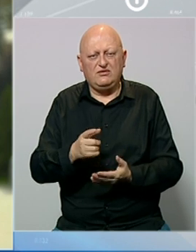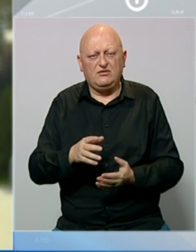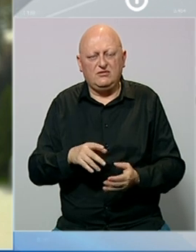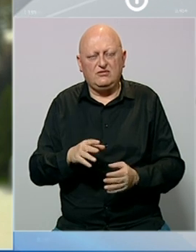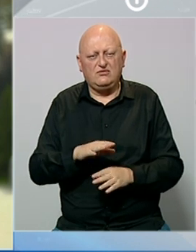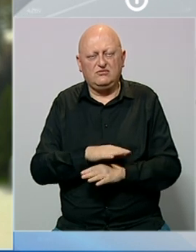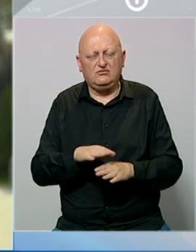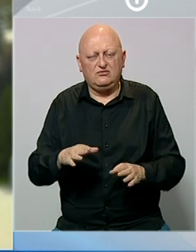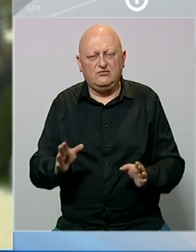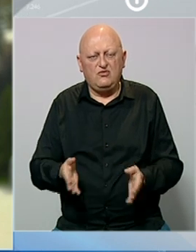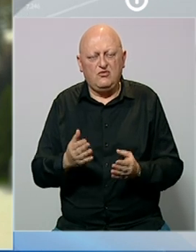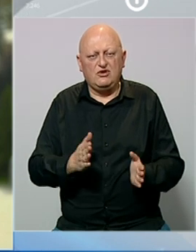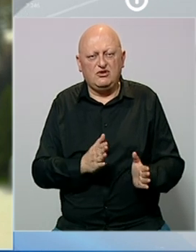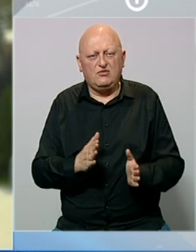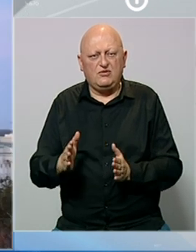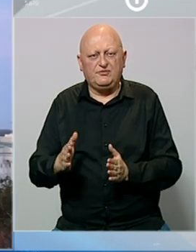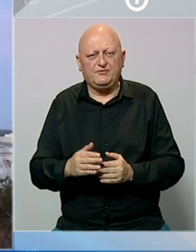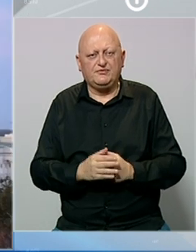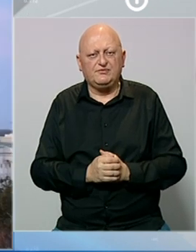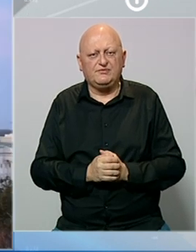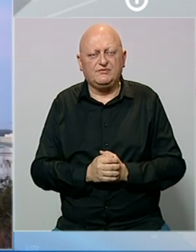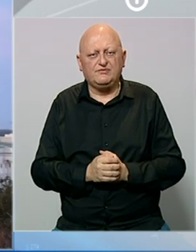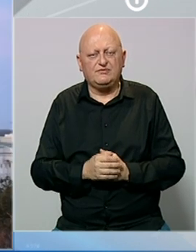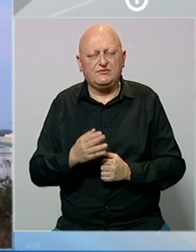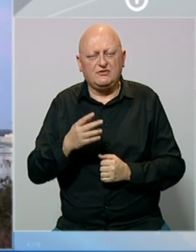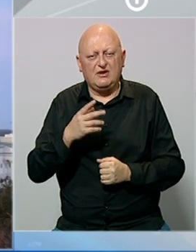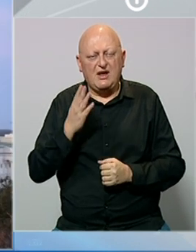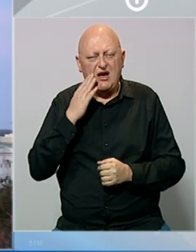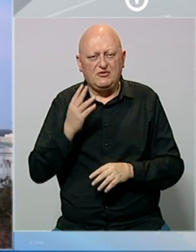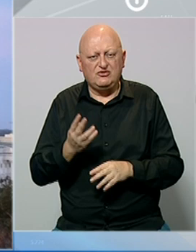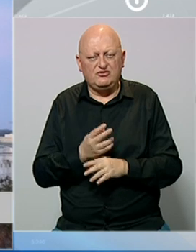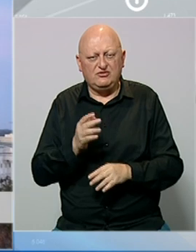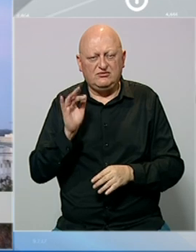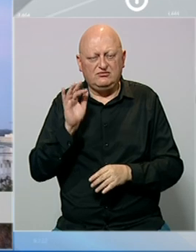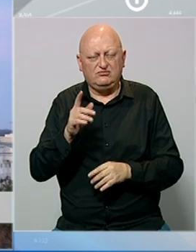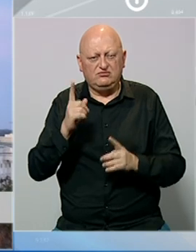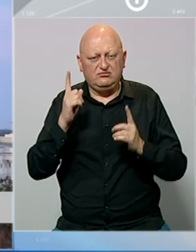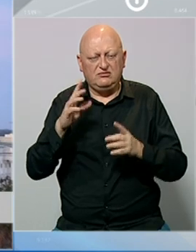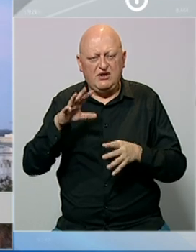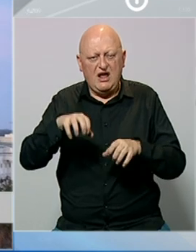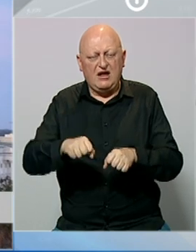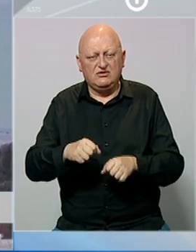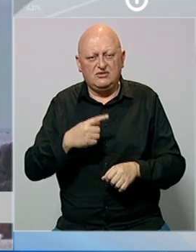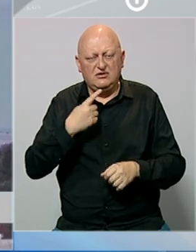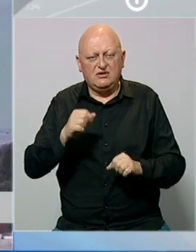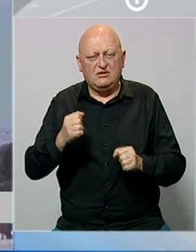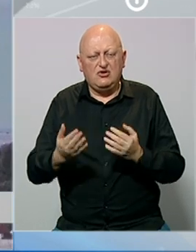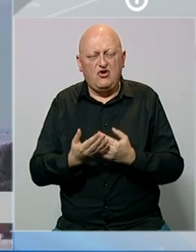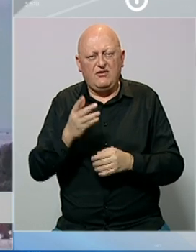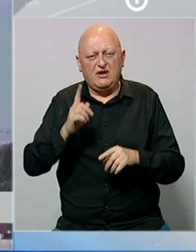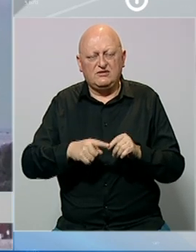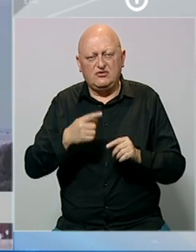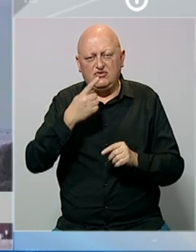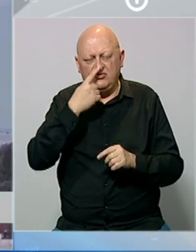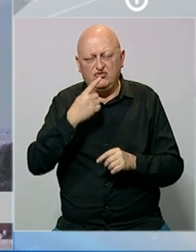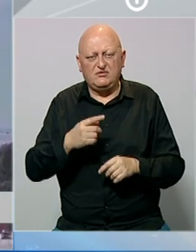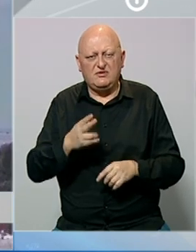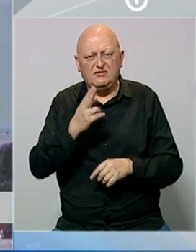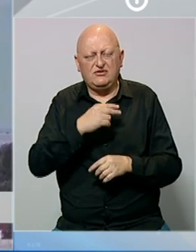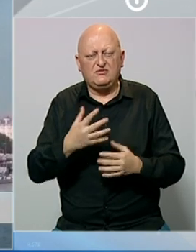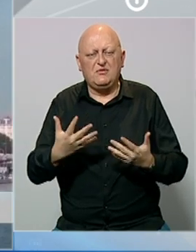jure ubrzanoj proceduri. Sjedinjene Države su, pored osude aneksije, konkretno reagovale novim sankcijama ruskim zvaničnicima